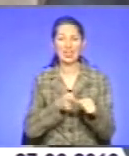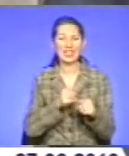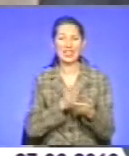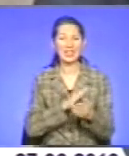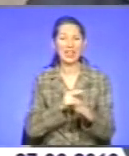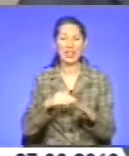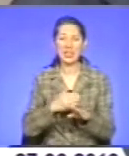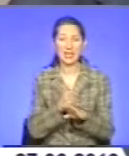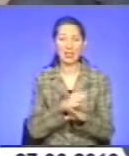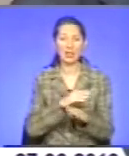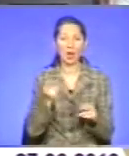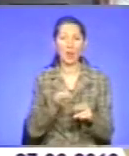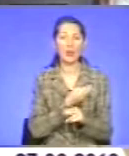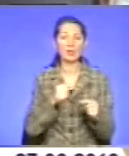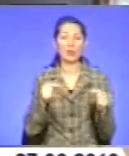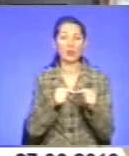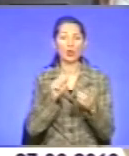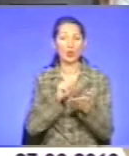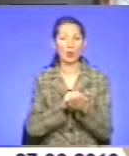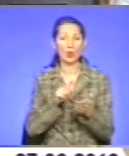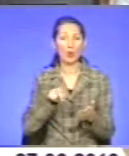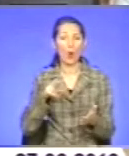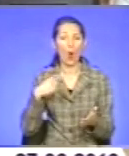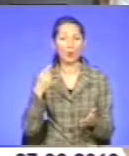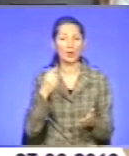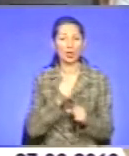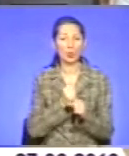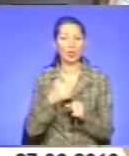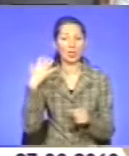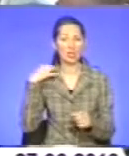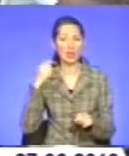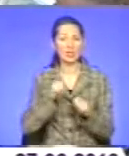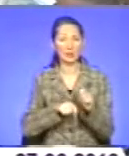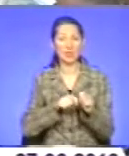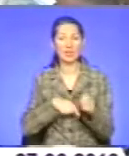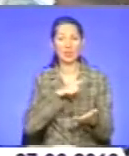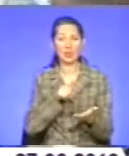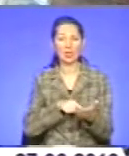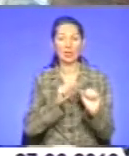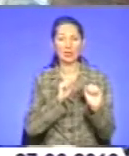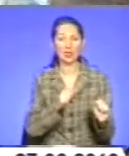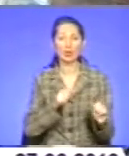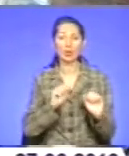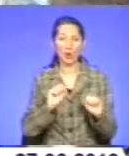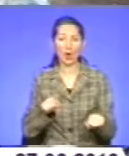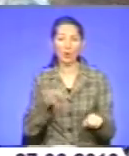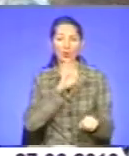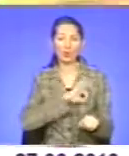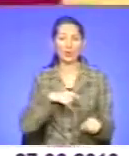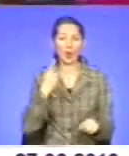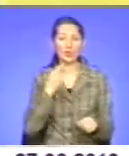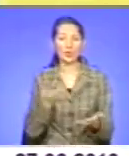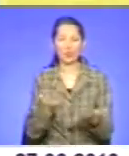супровідних документів по області. Роботу начальника інспекції з питань захисту прав споживачів в області визнано незадовільною.